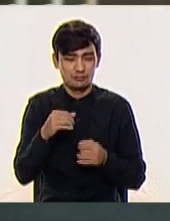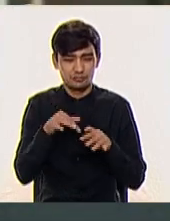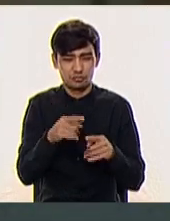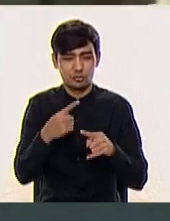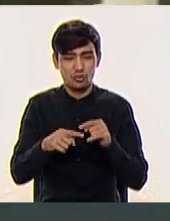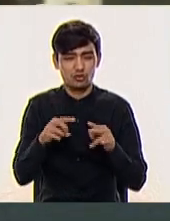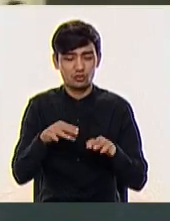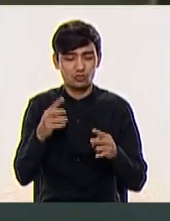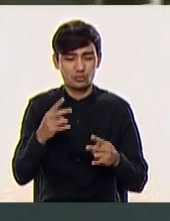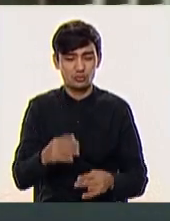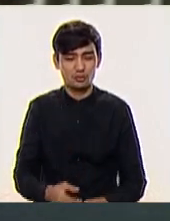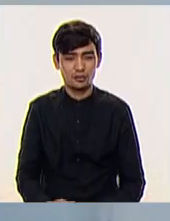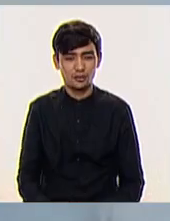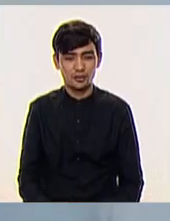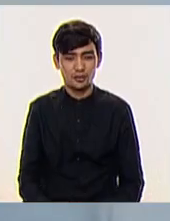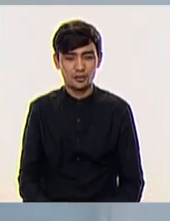пути.